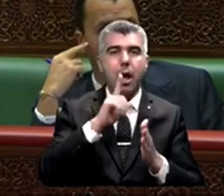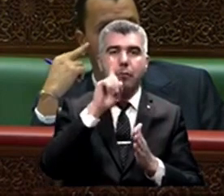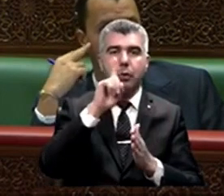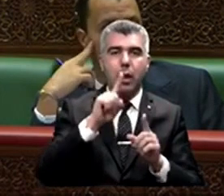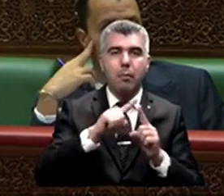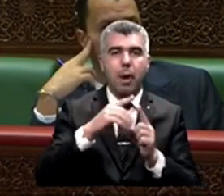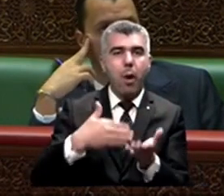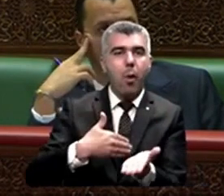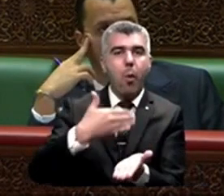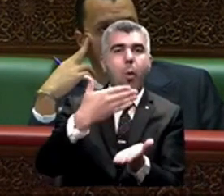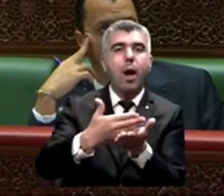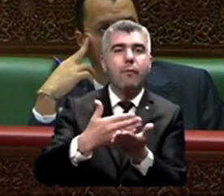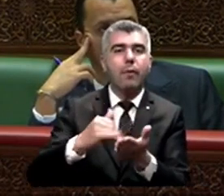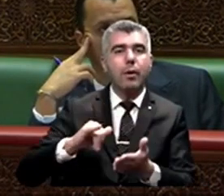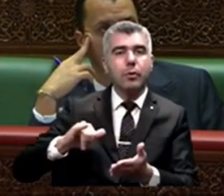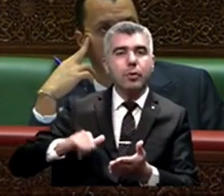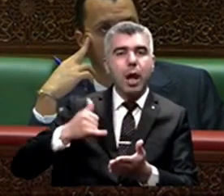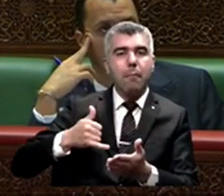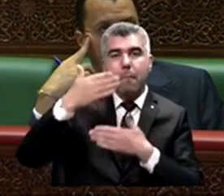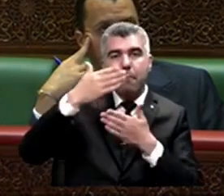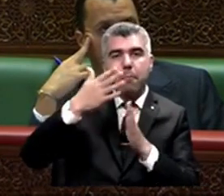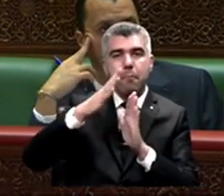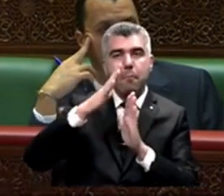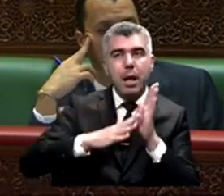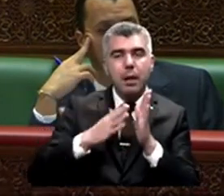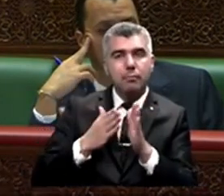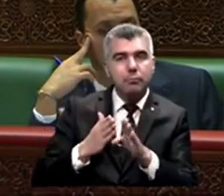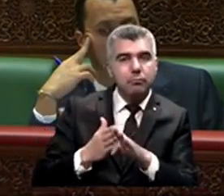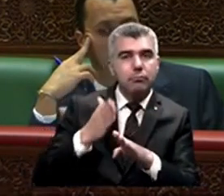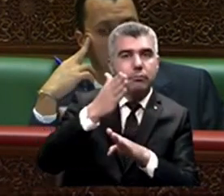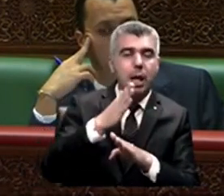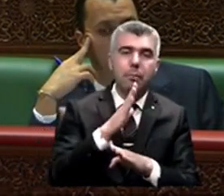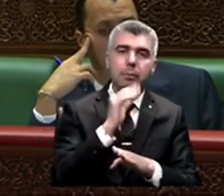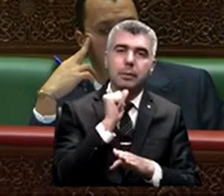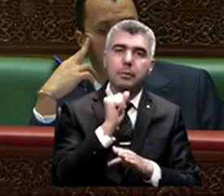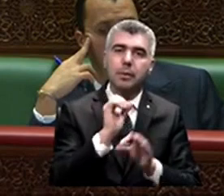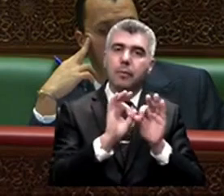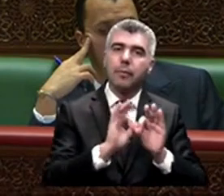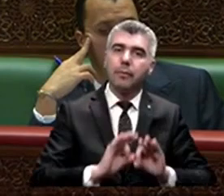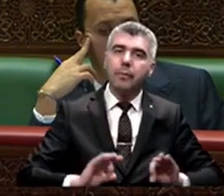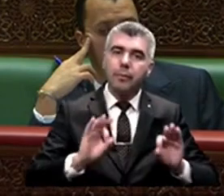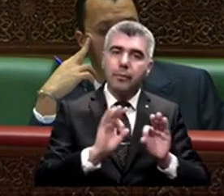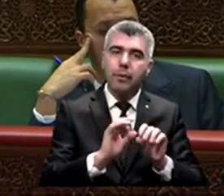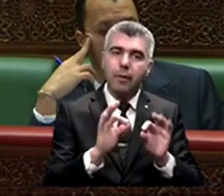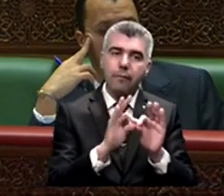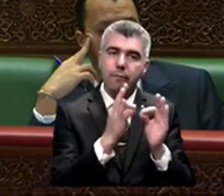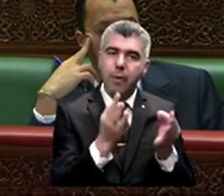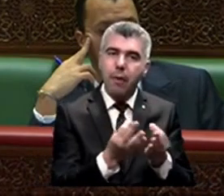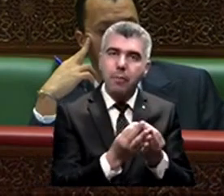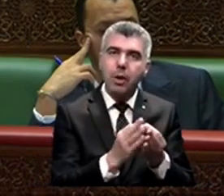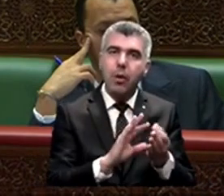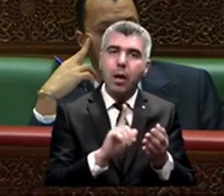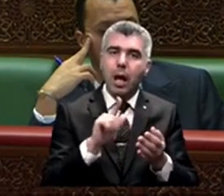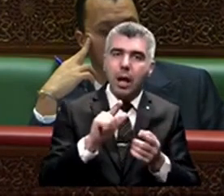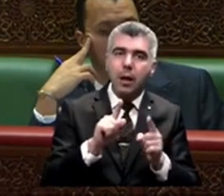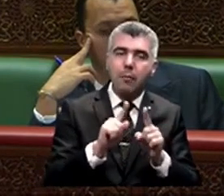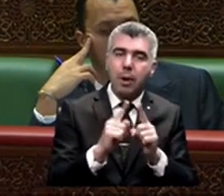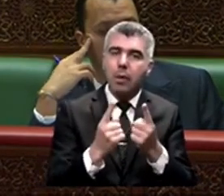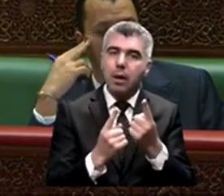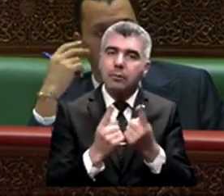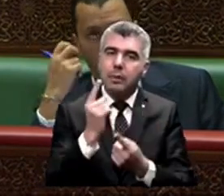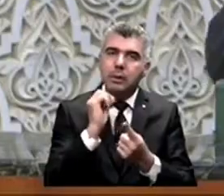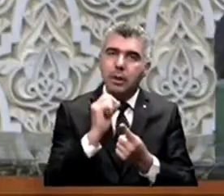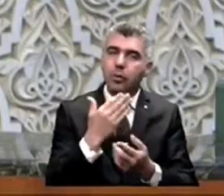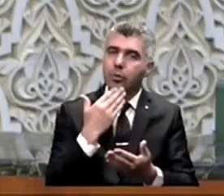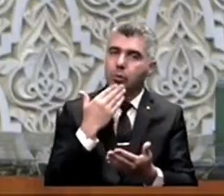استدراج شباب المغاربة، ونجحتم بفعل تواجد هذه الإرادة في تحصيل مجموعة من العائلات المغربية من هذه الانزلاقات المخطرة. وشكرا